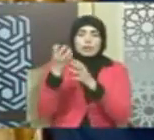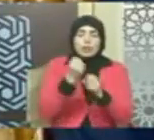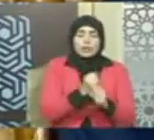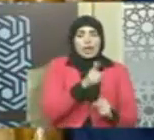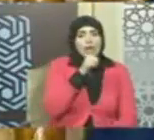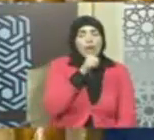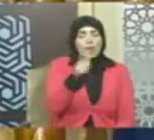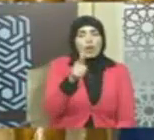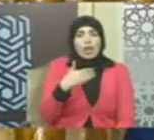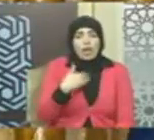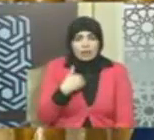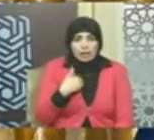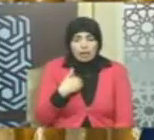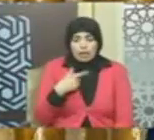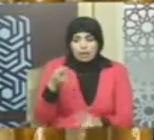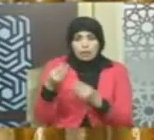جليبيبا.